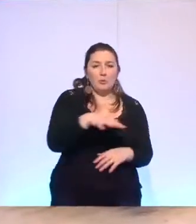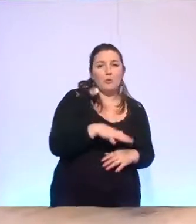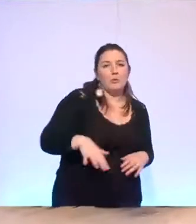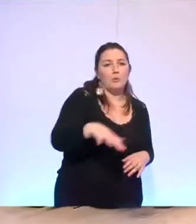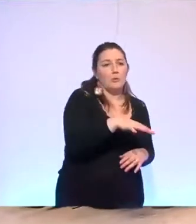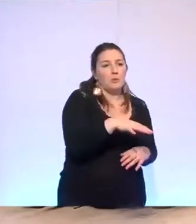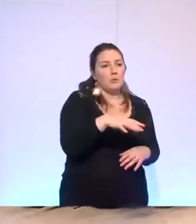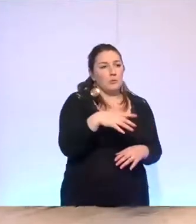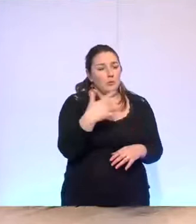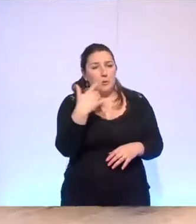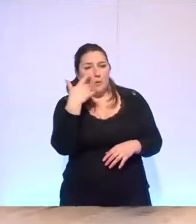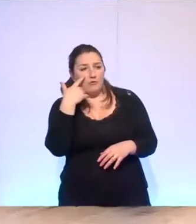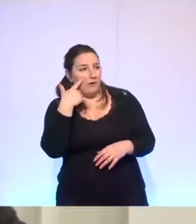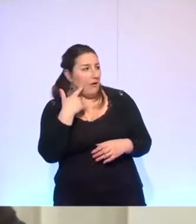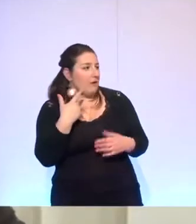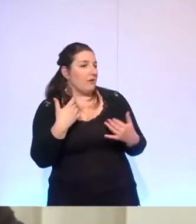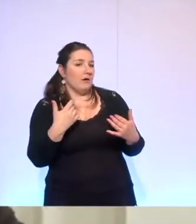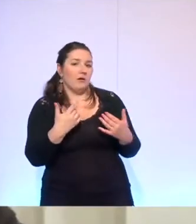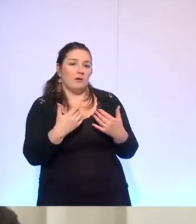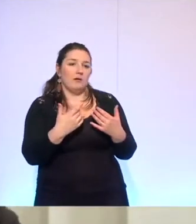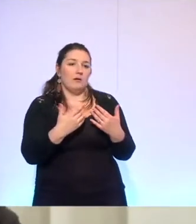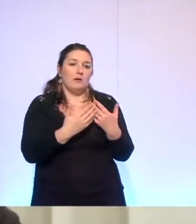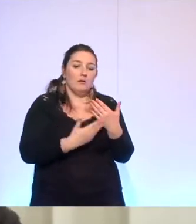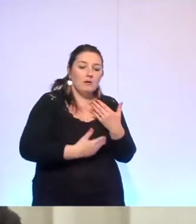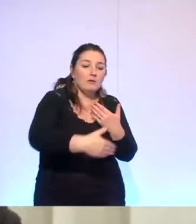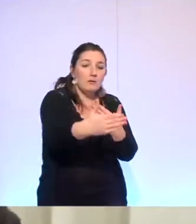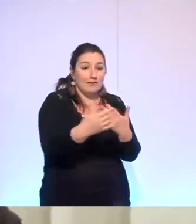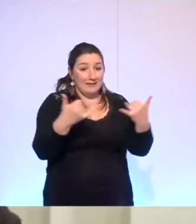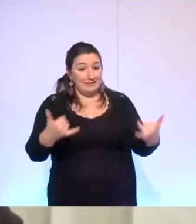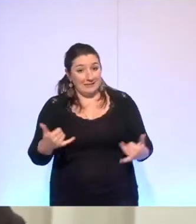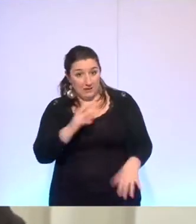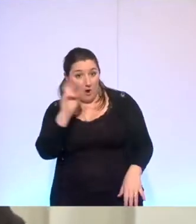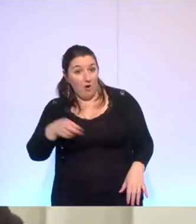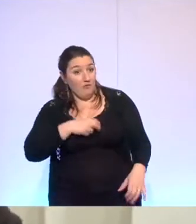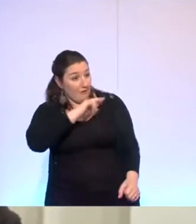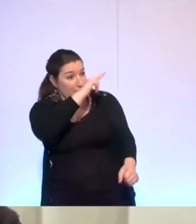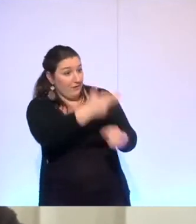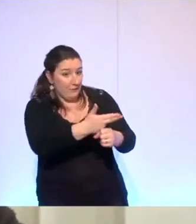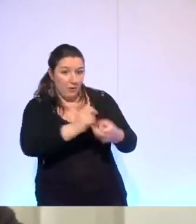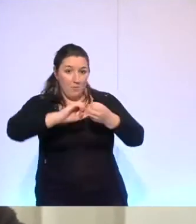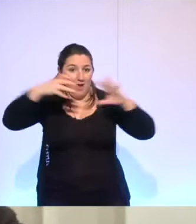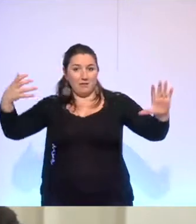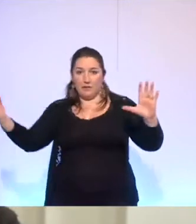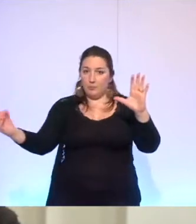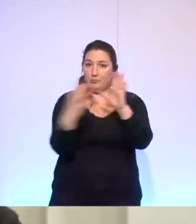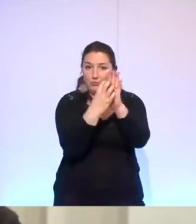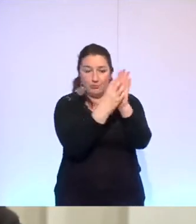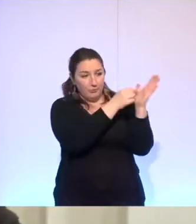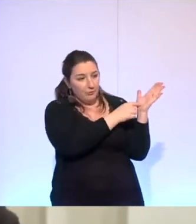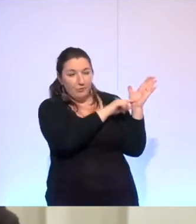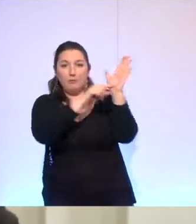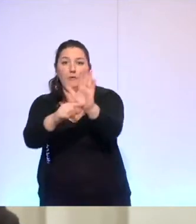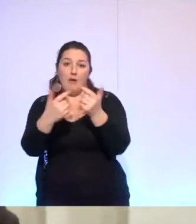le lieu de la démocratie locale, seront enfin filmés, accessibles sur le net, comme à